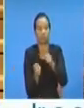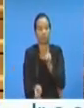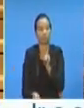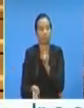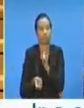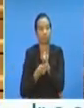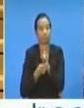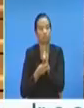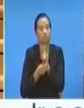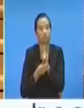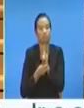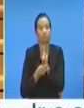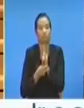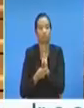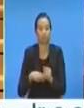เราแจ้งใครครับ